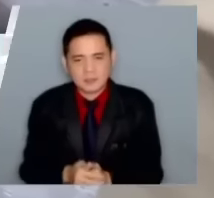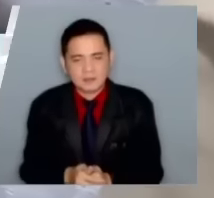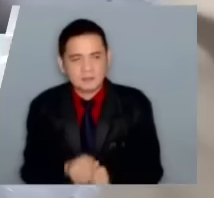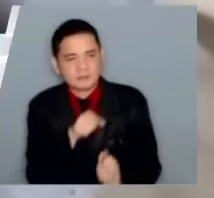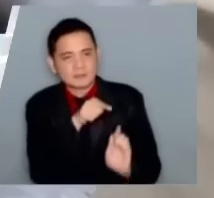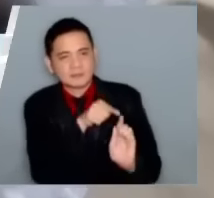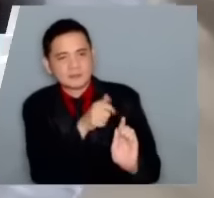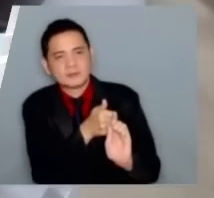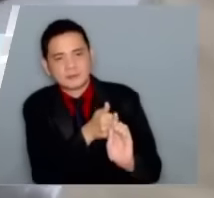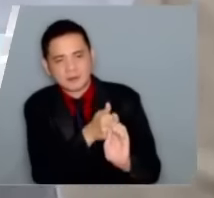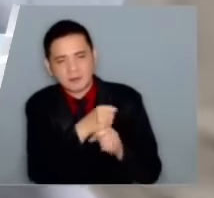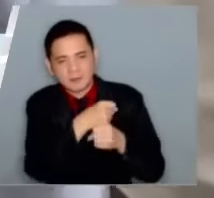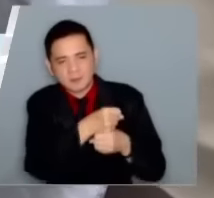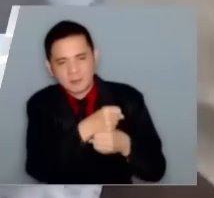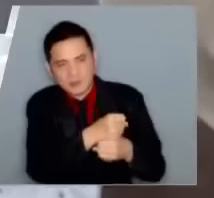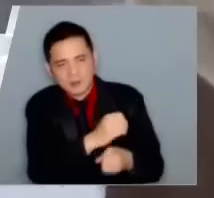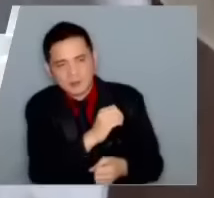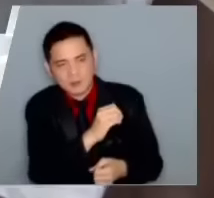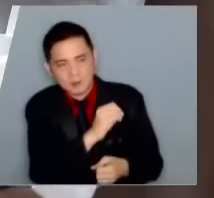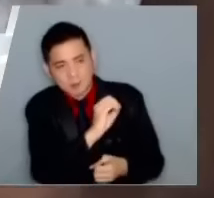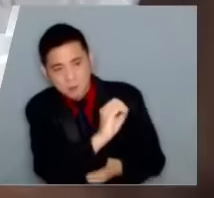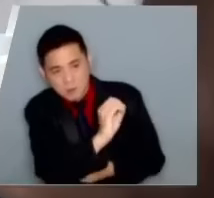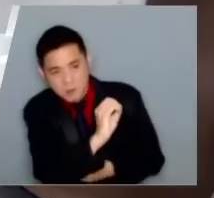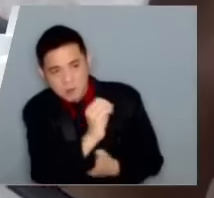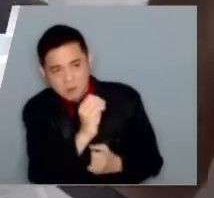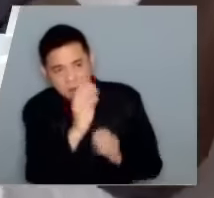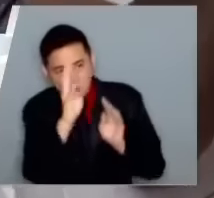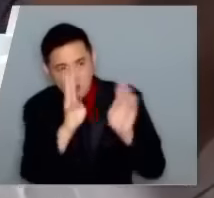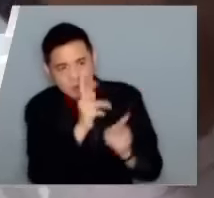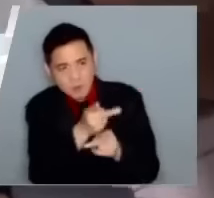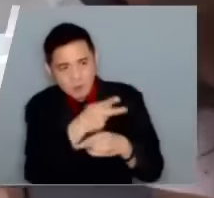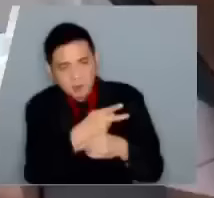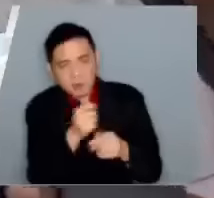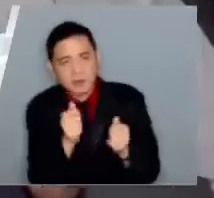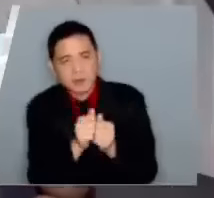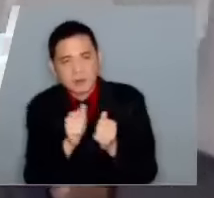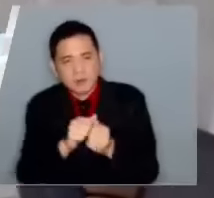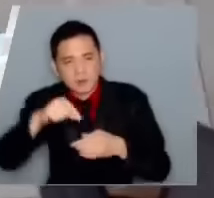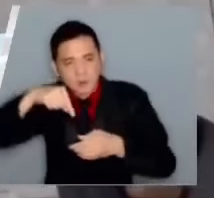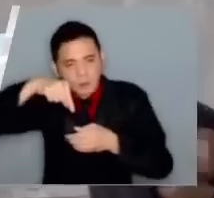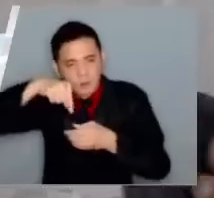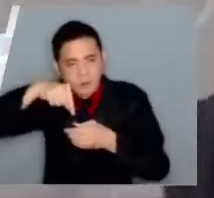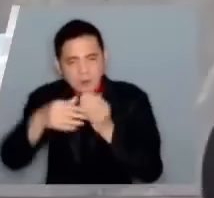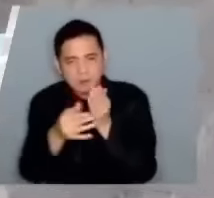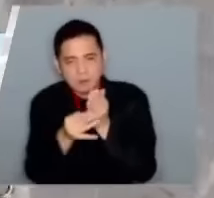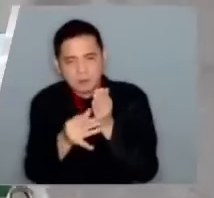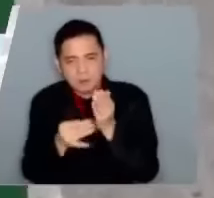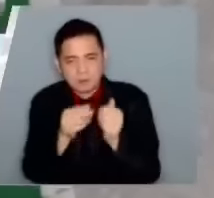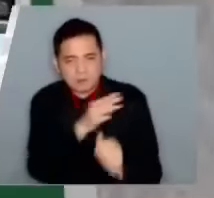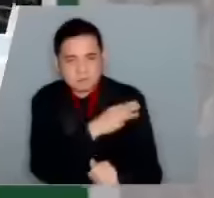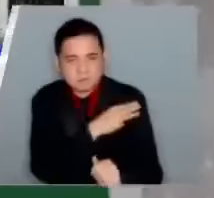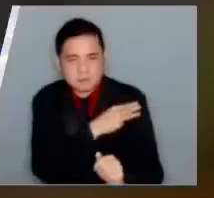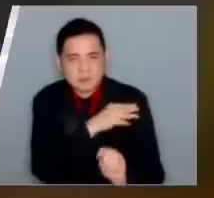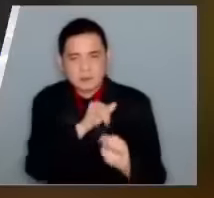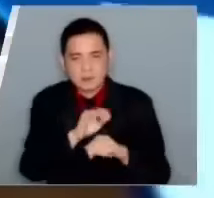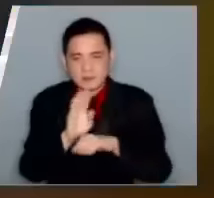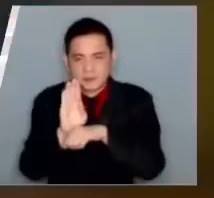produktong ibinebenta niya na pawang may halong liquid marijuana oil. Katuwang naman niya sa negosyo ang isa pang nahuling